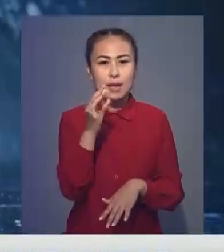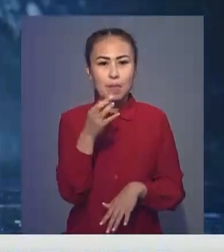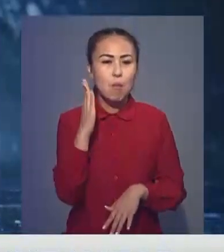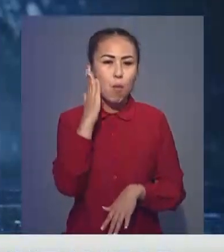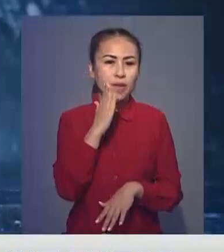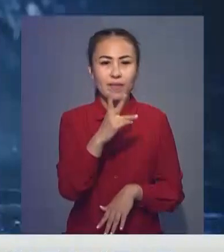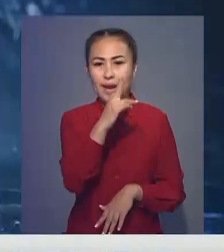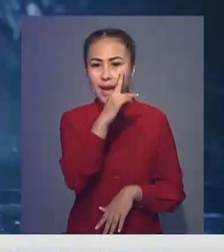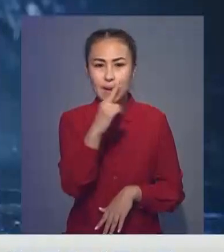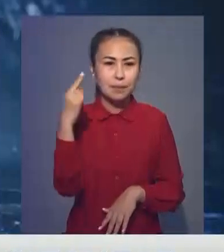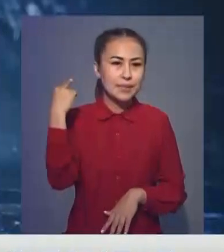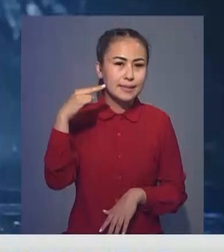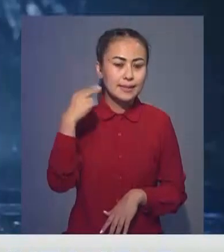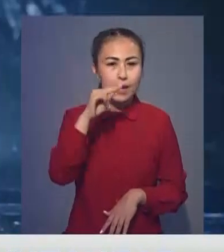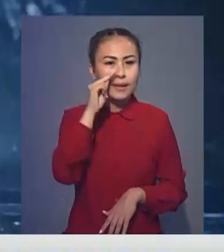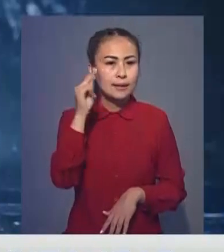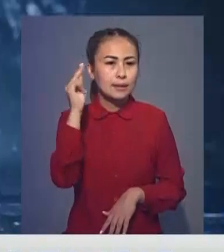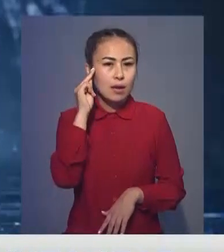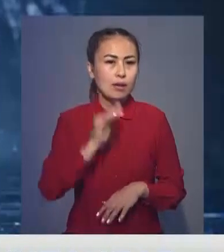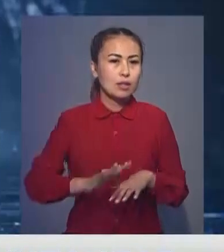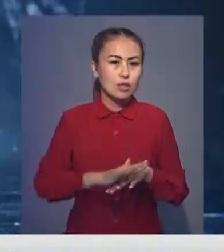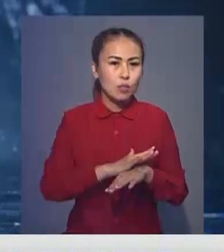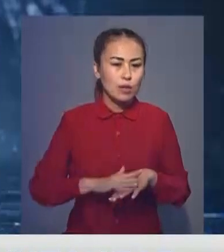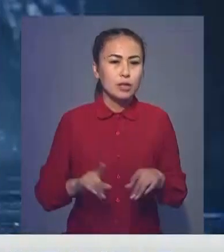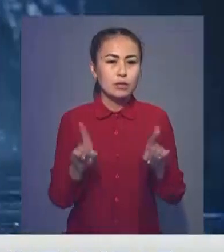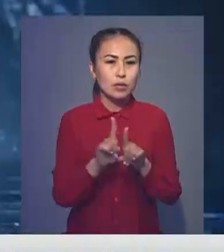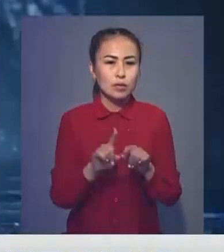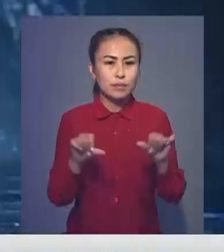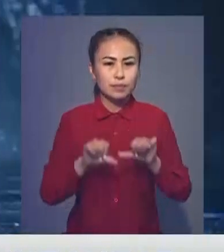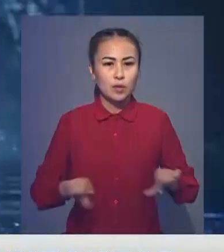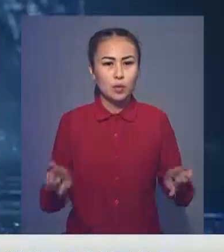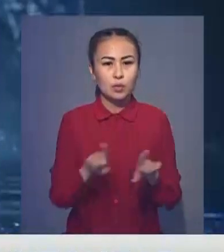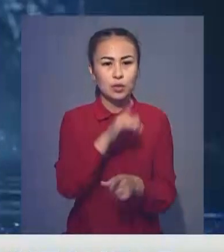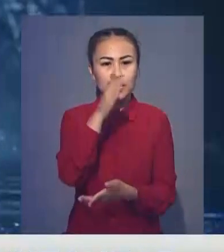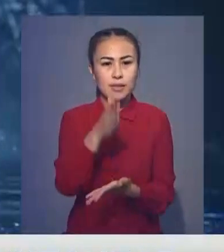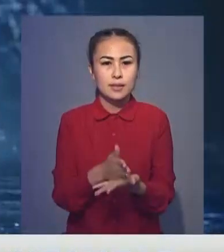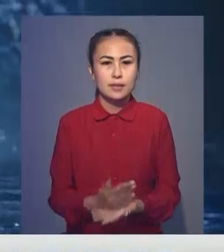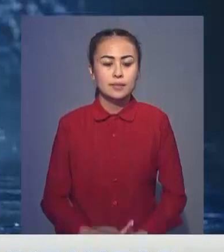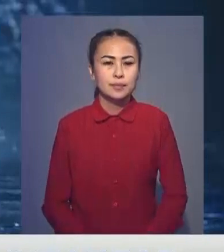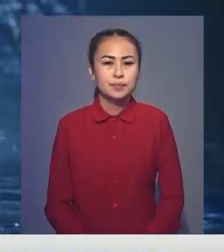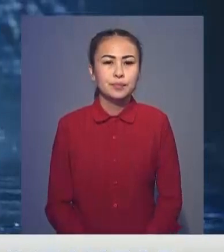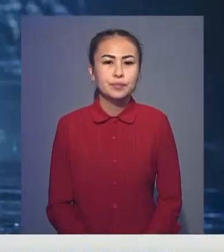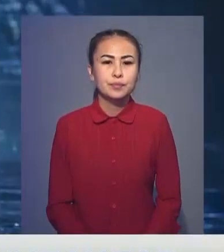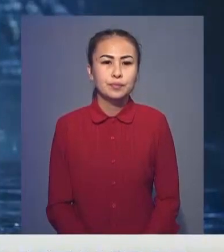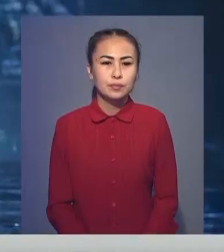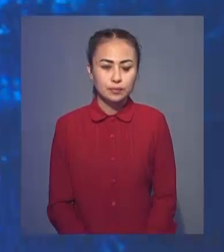Сербия, Молдова, Корея президенттері және Қытай Халық Республикасының төрағасы бар.